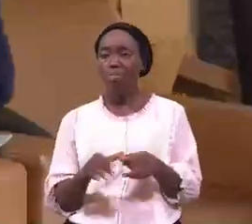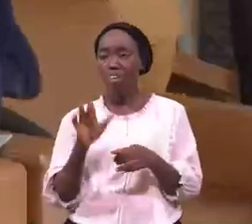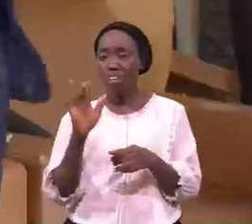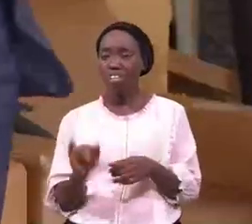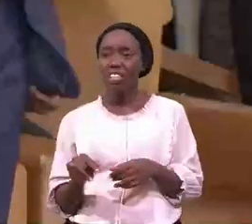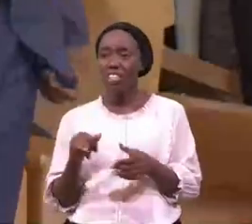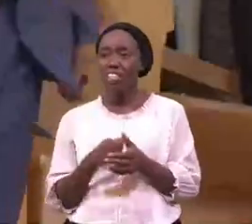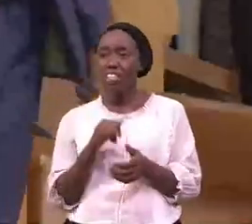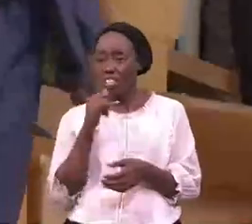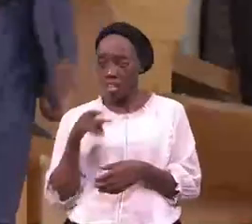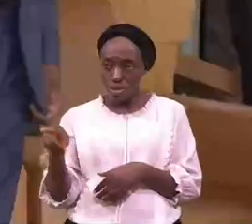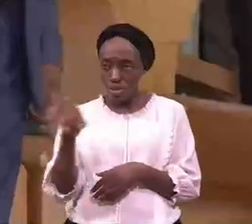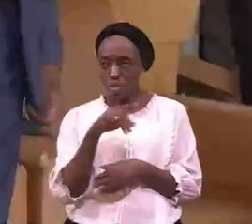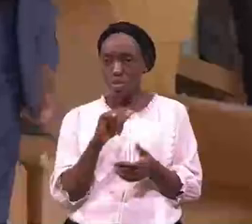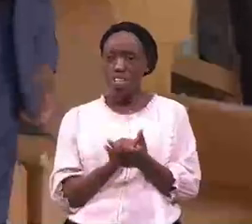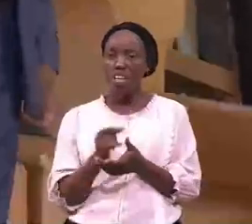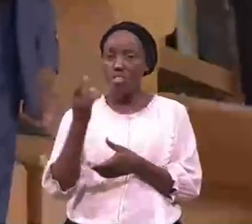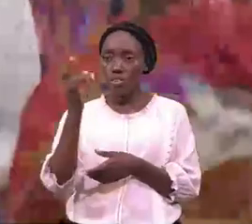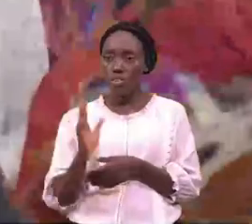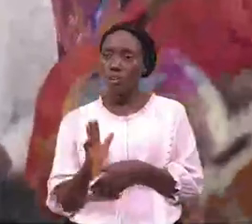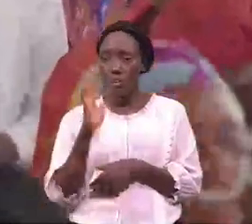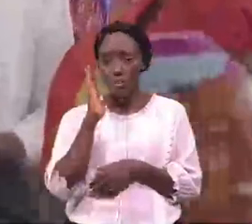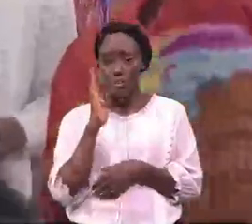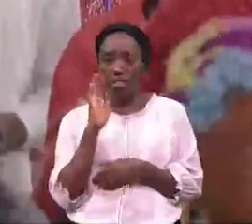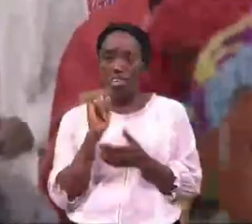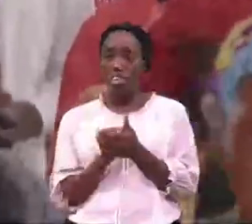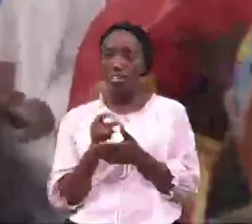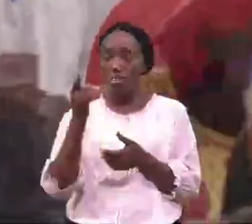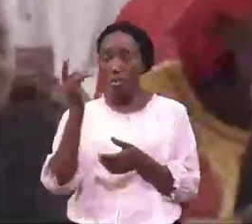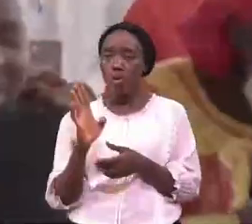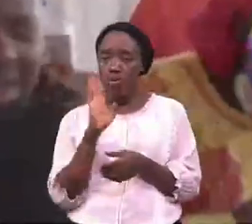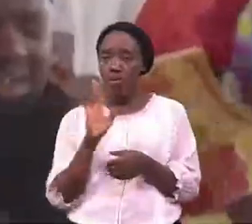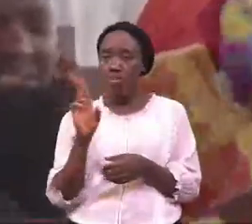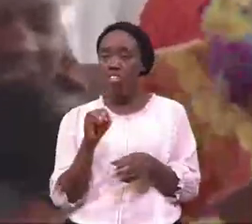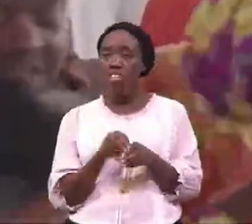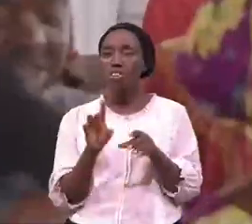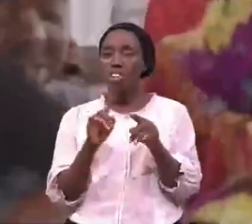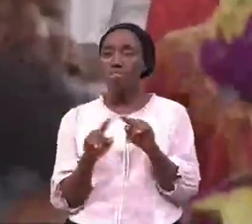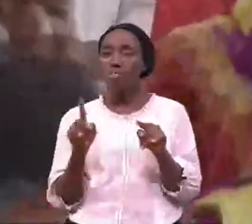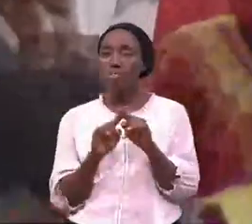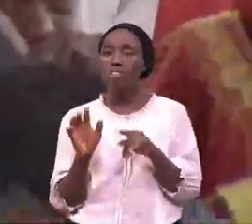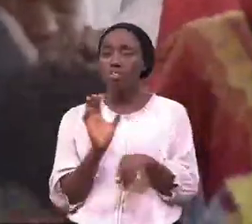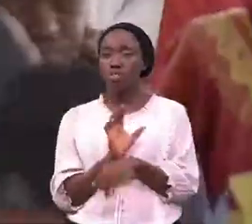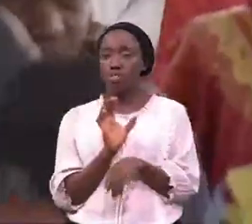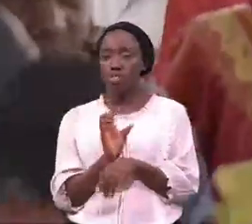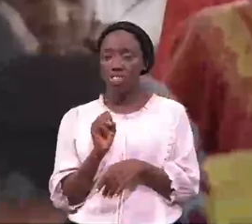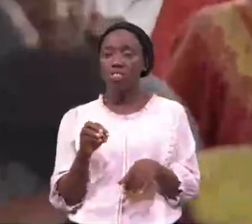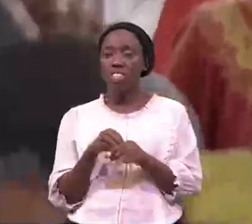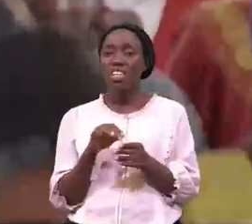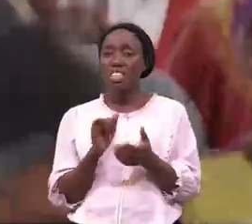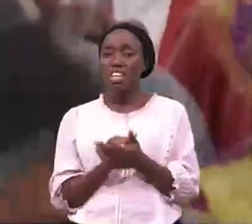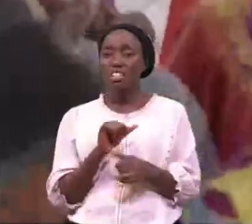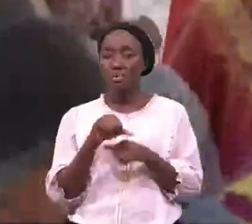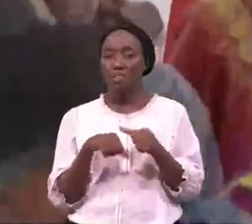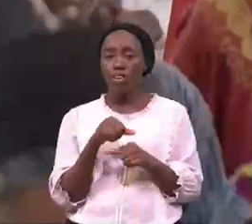que Dieu veut utiliser. Toi dans ton église. Toi dans la communion.